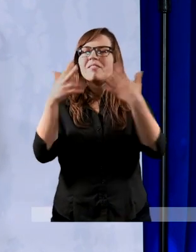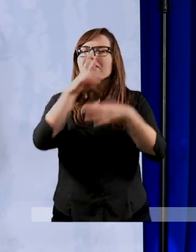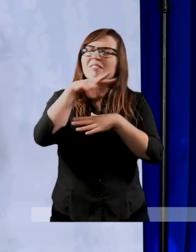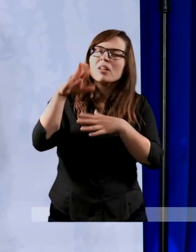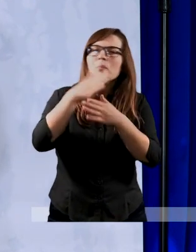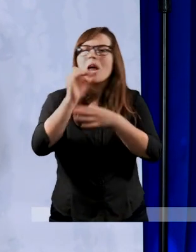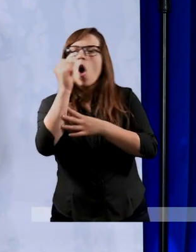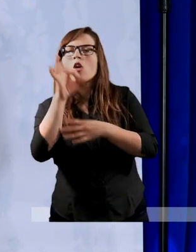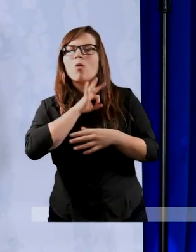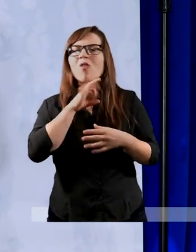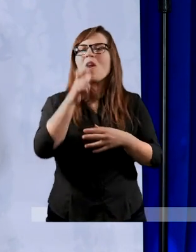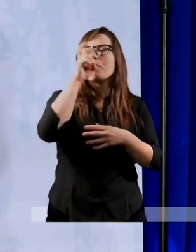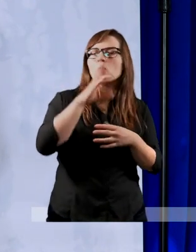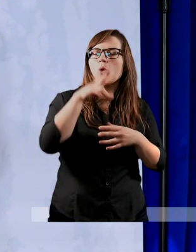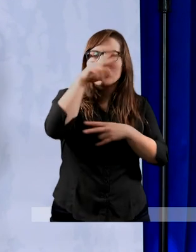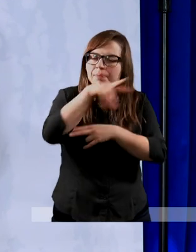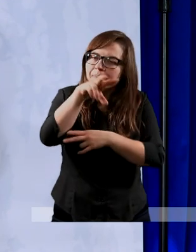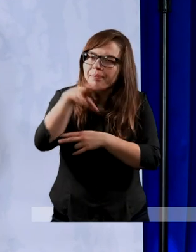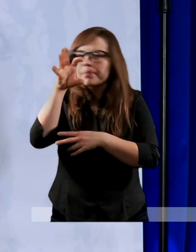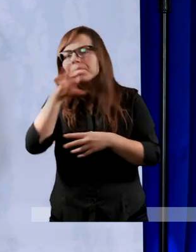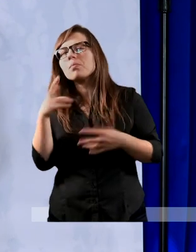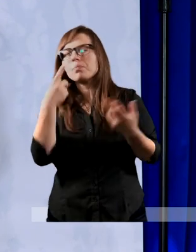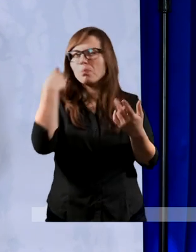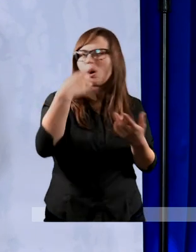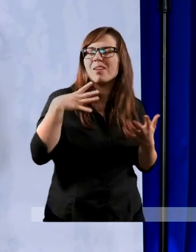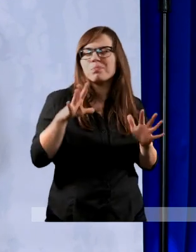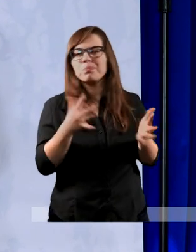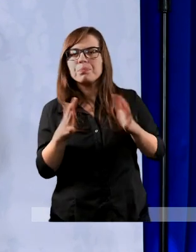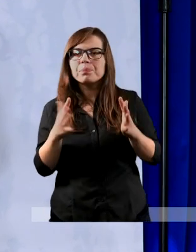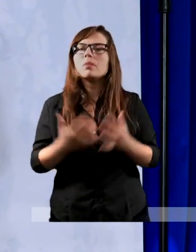Wyglądałem przez okno swojego biurowca, pamiętam, taka pogoda trochę dżdżysta była.